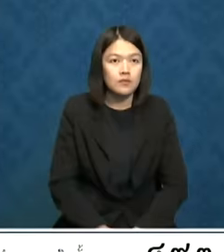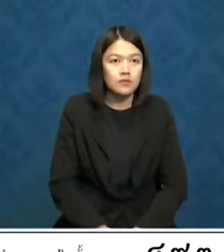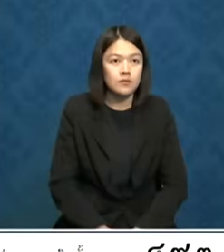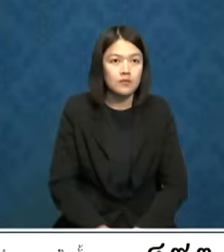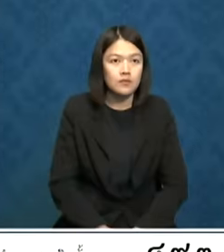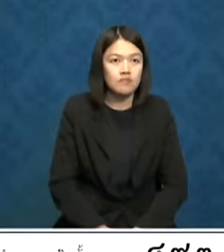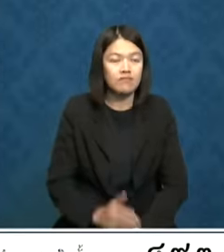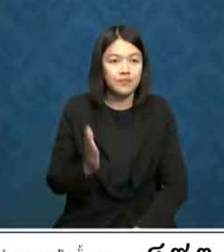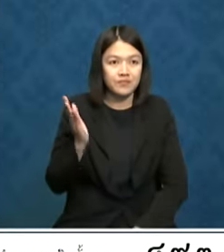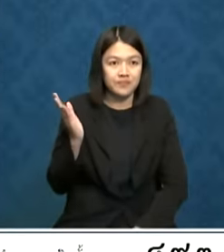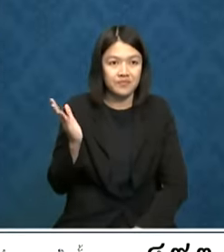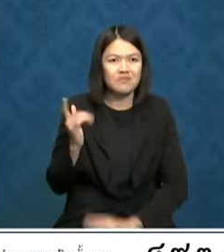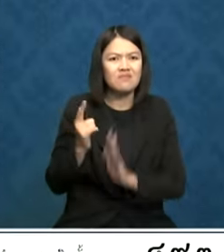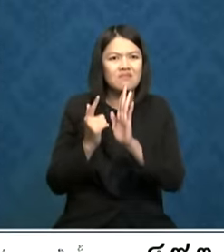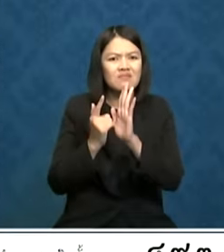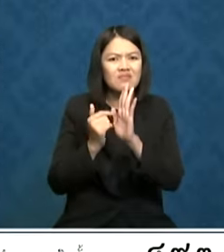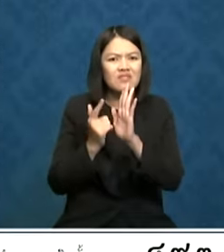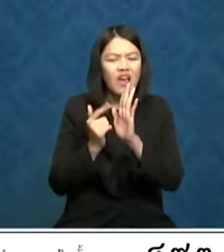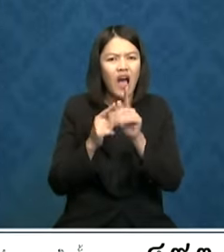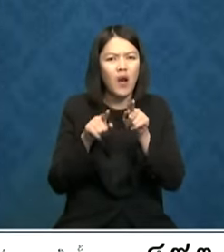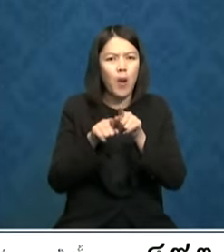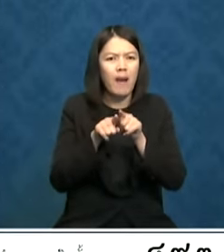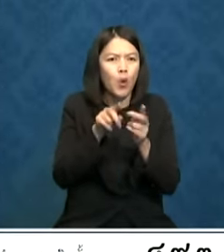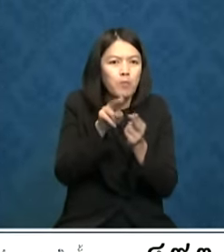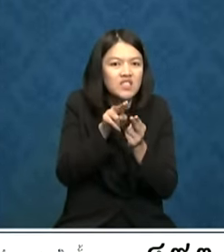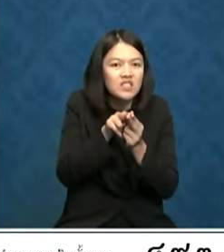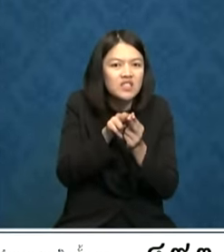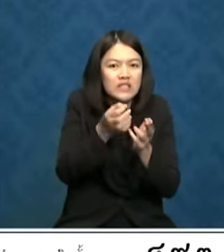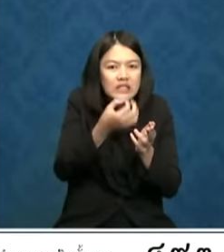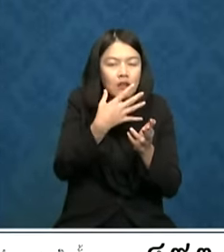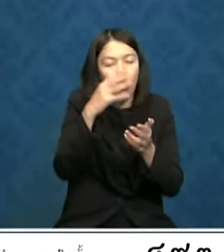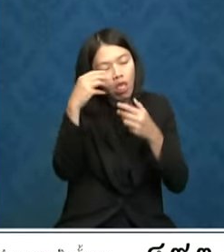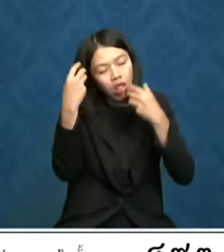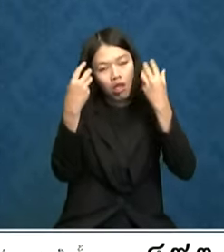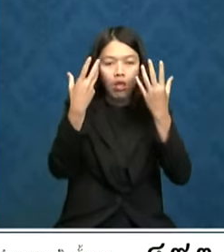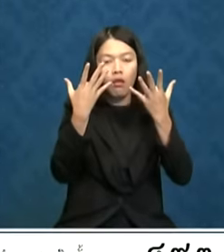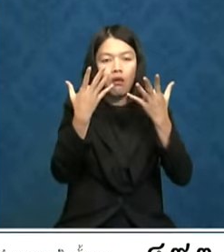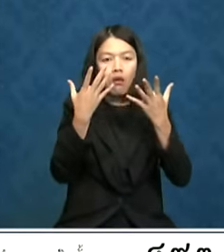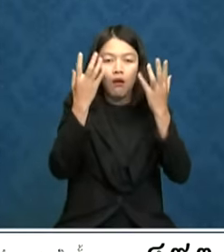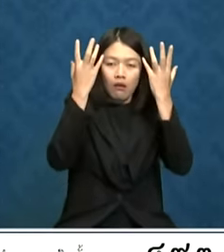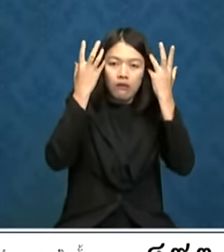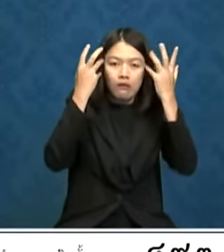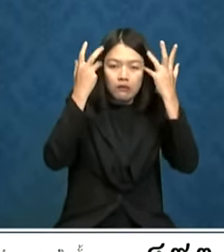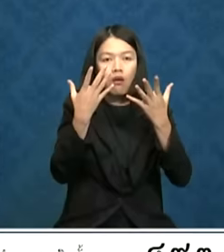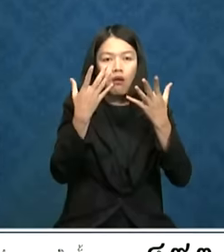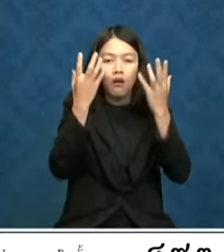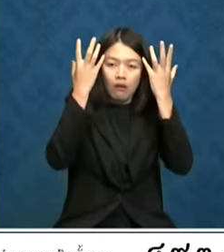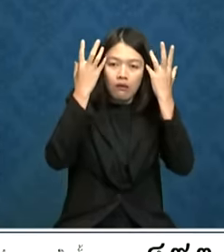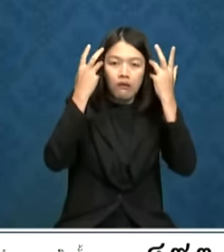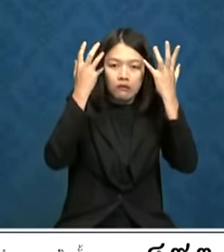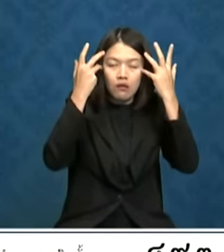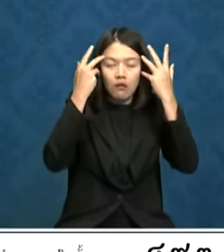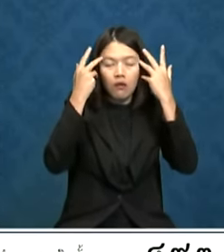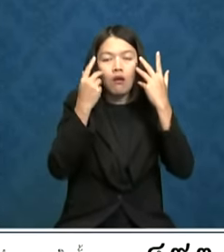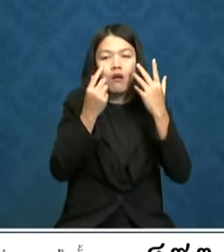อมค่ะหรือเรียกกันว่ายาเสียตัวค่ะที่ถูกเรียกแบบนั้นเพราะเป็นยาที่ใช้รักษาโรควิตกกังวลชนิดออกฤทธิ์สั้นค่ะชนิดออก